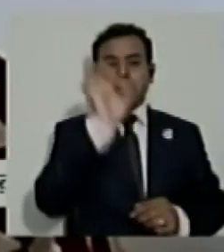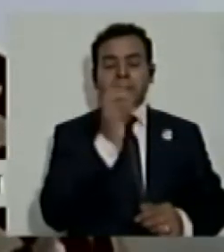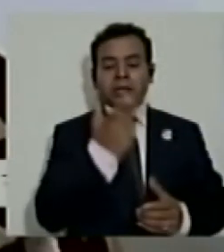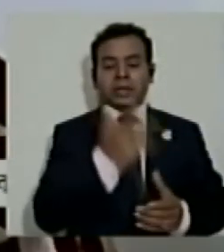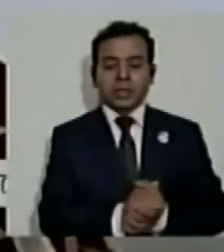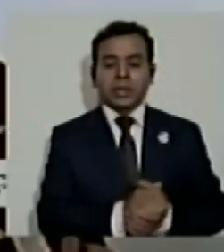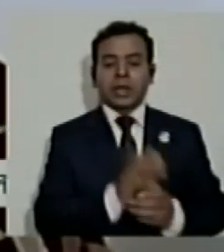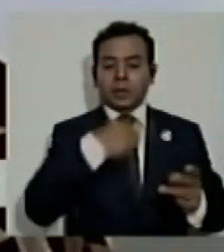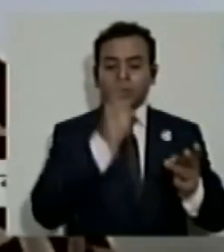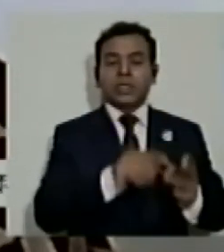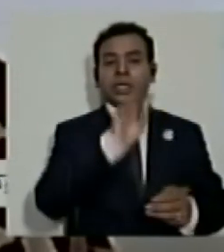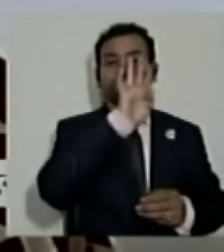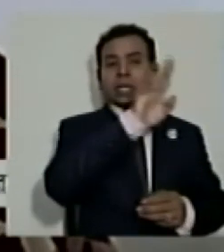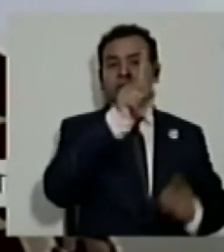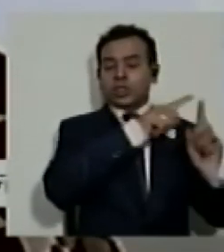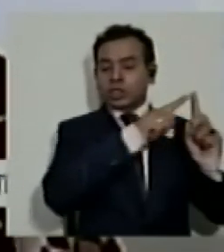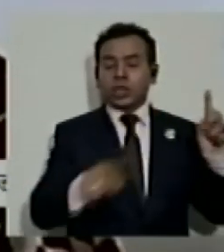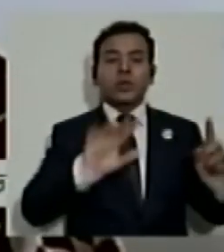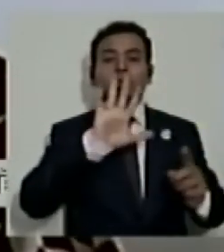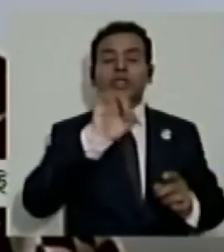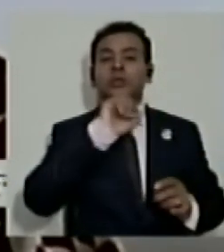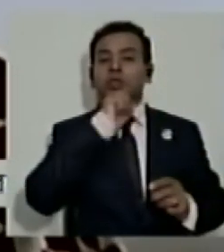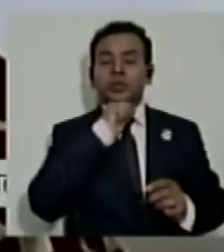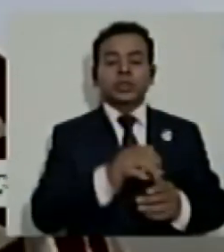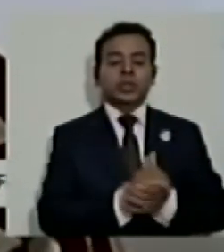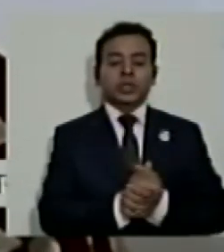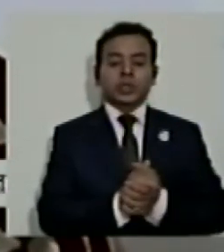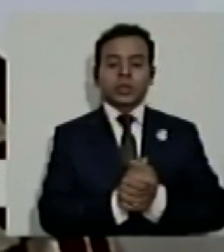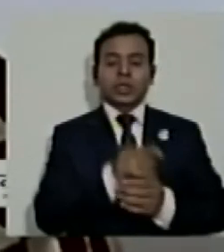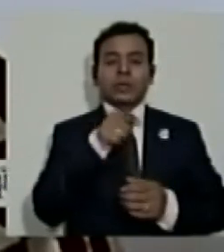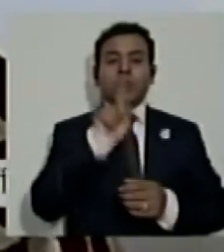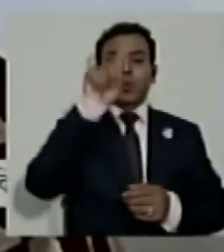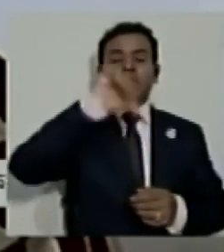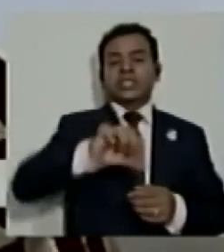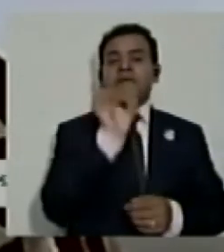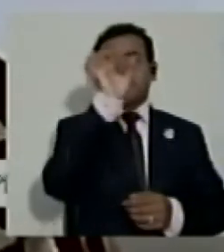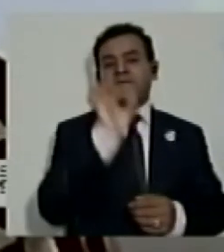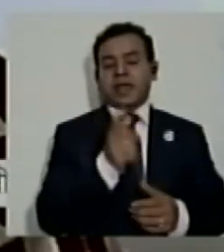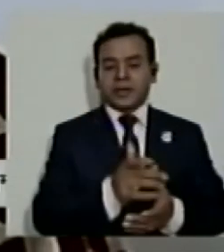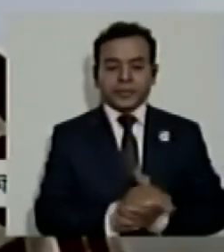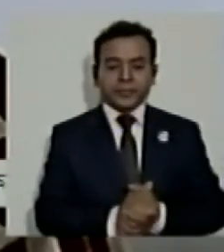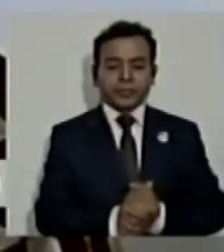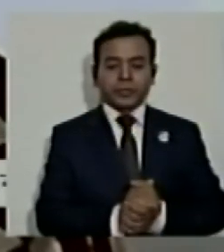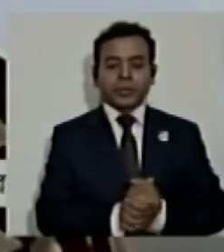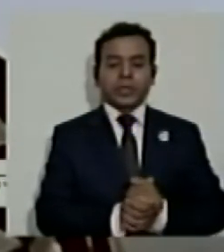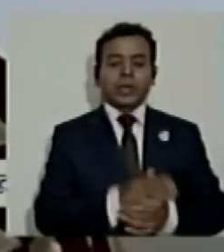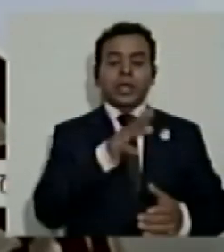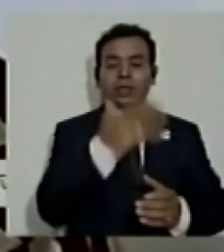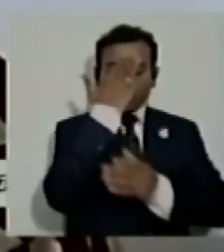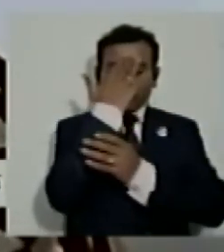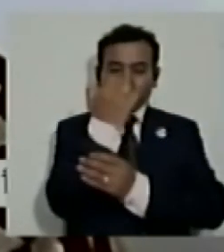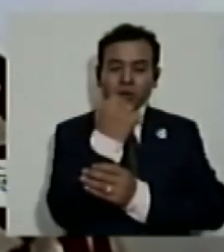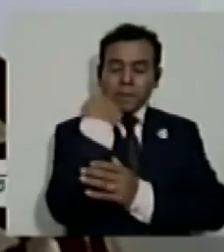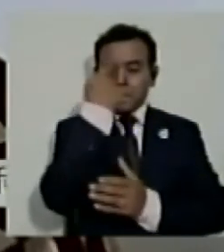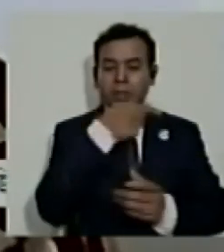সেখানে রয়েছেন শতকরা 19 ভাগ। এই সংক্রমিত নতুন সংক্রমিত ব্যক্তিদের মধ্যে পুরুষের সংখ্যা